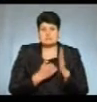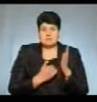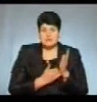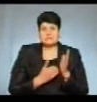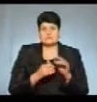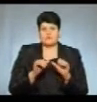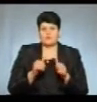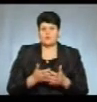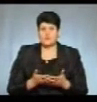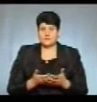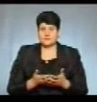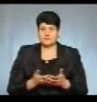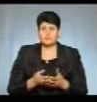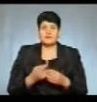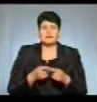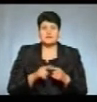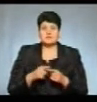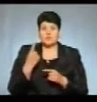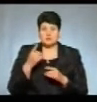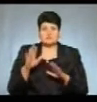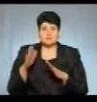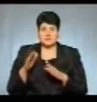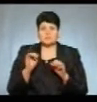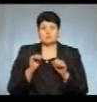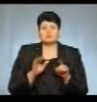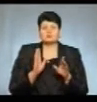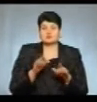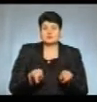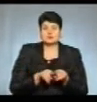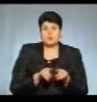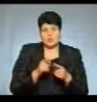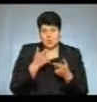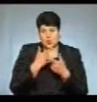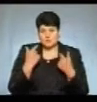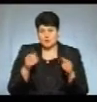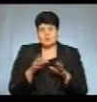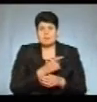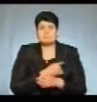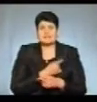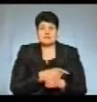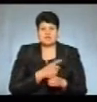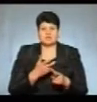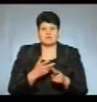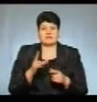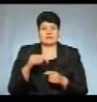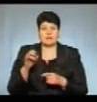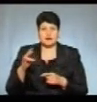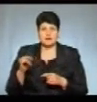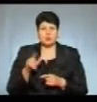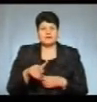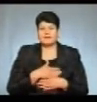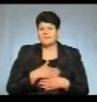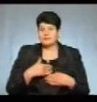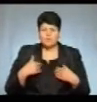можуть формуватися. Тобто це один такий випадок. Може бути також, коли йде розголошення якихось медичних даних, загроза тому, наприклад, якщо людина не хоче,